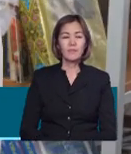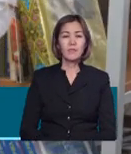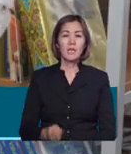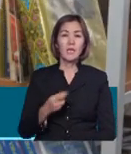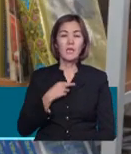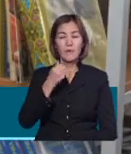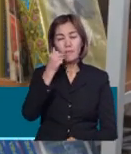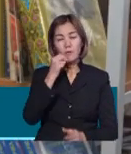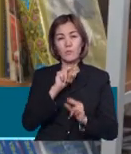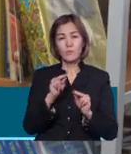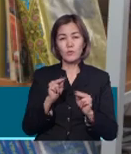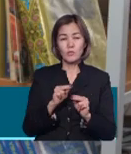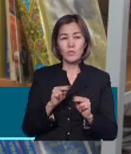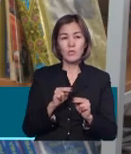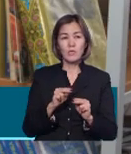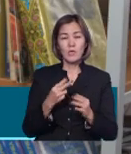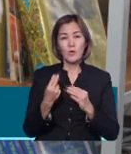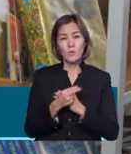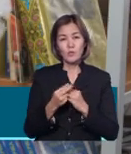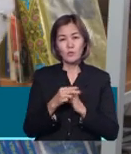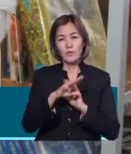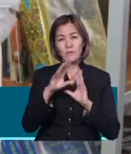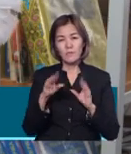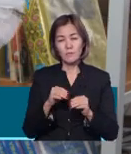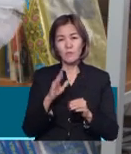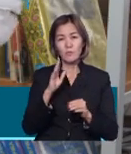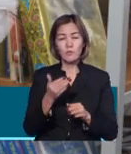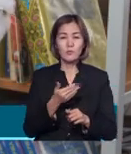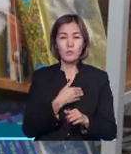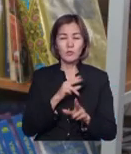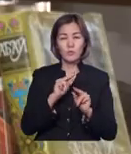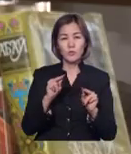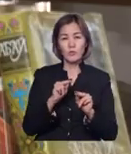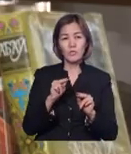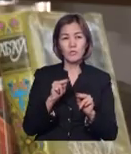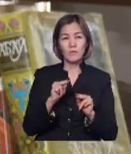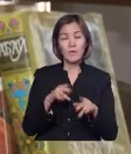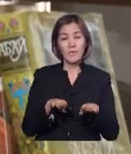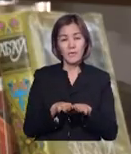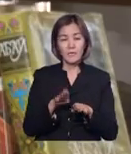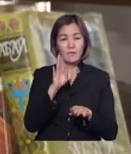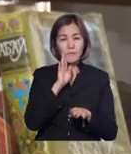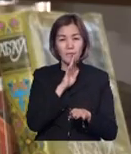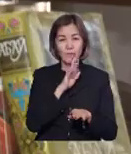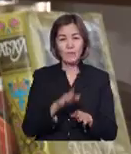Я благодарю Мою учительницу за то что она учила нас всему В будущем я тоже хочу стать учителем как